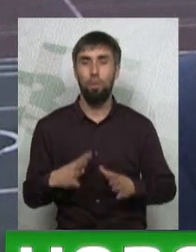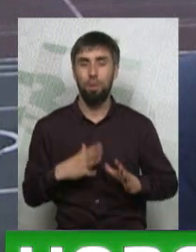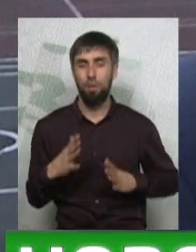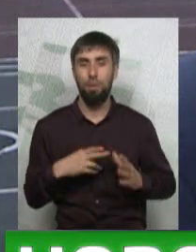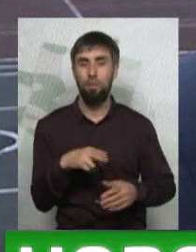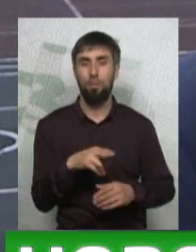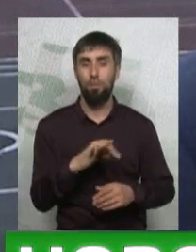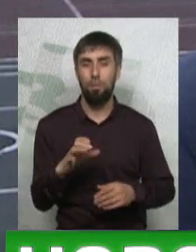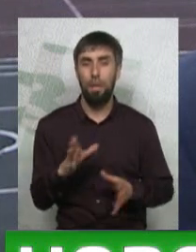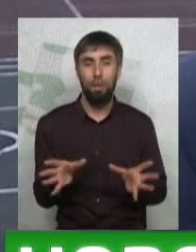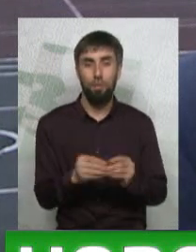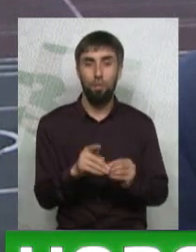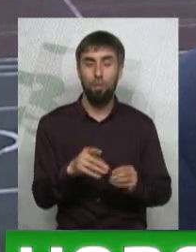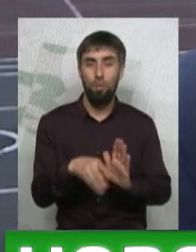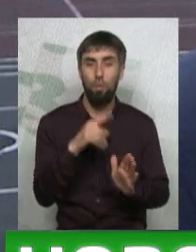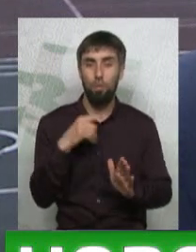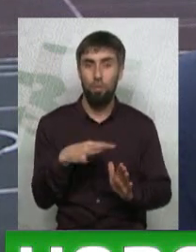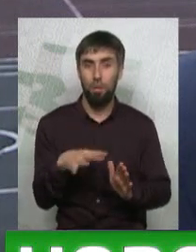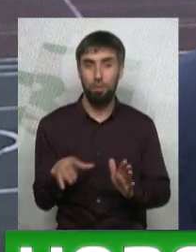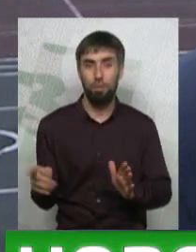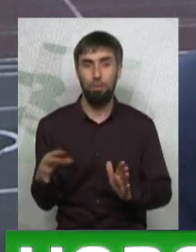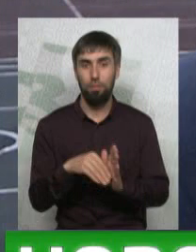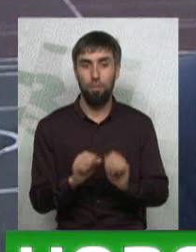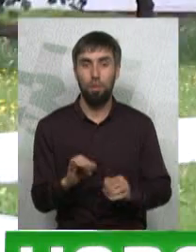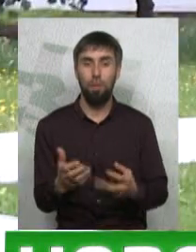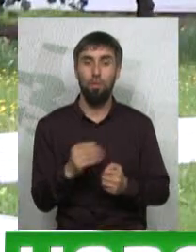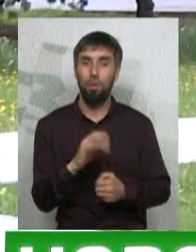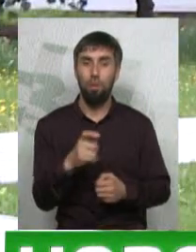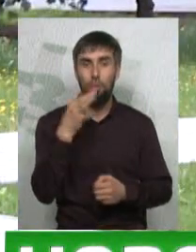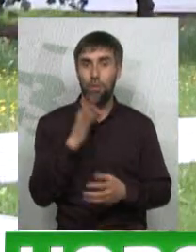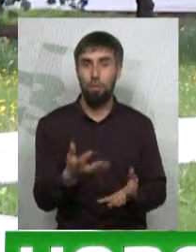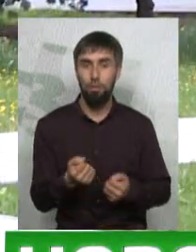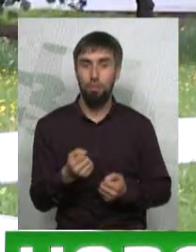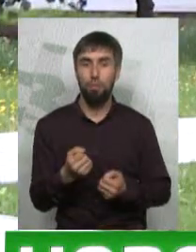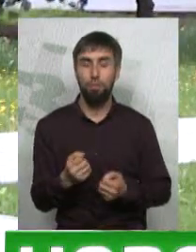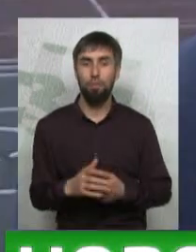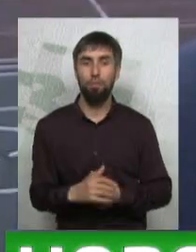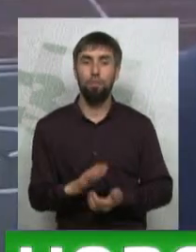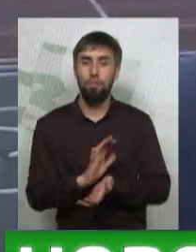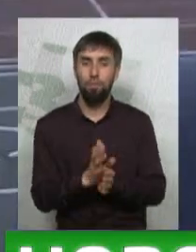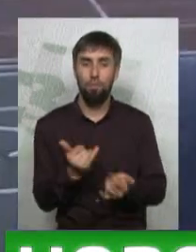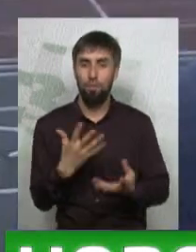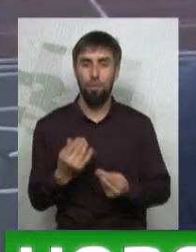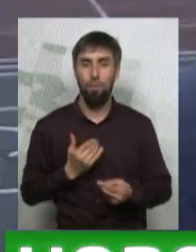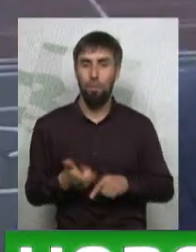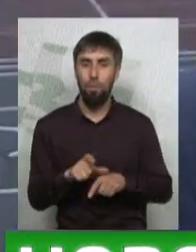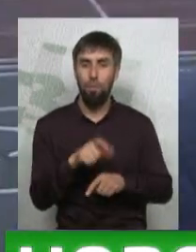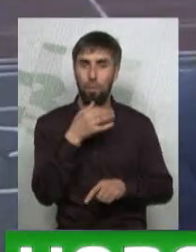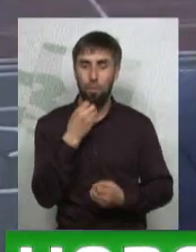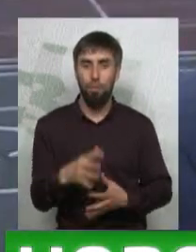тренировочный процесс со сборной России и получить от них опыт. Загруженность на данный момент у нас очень